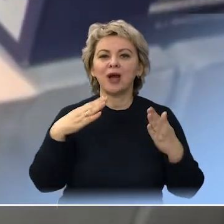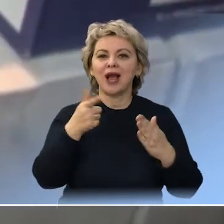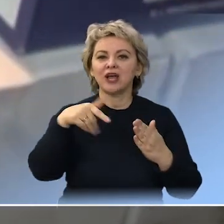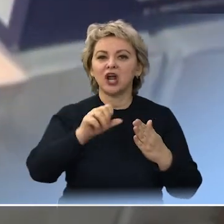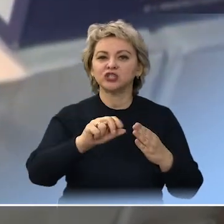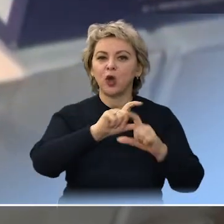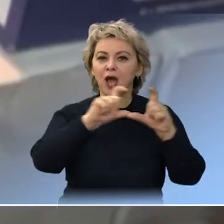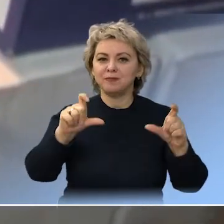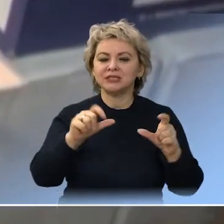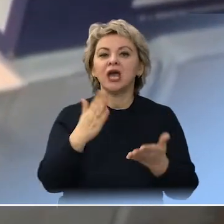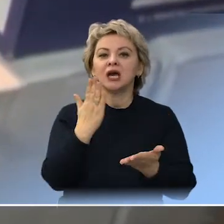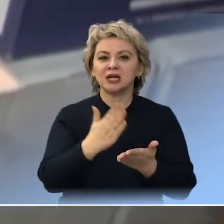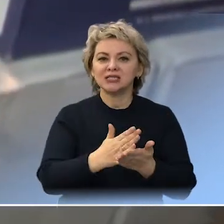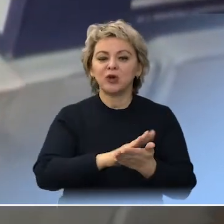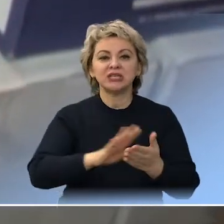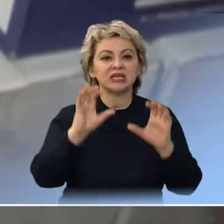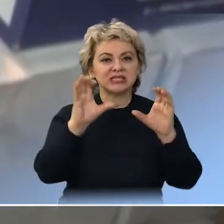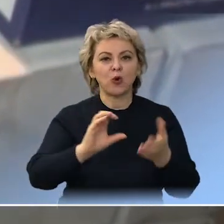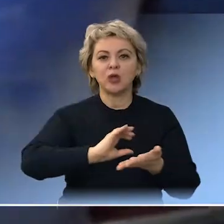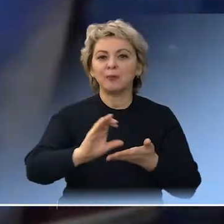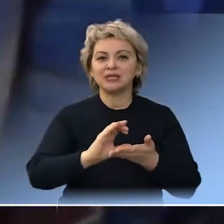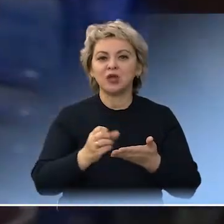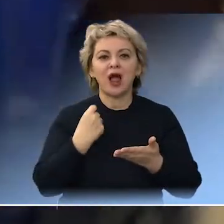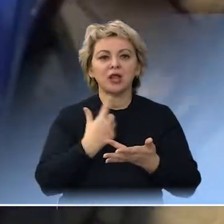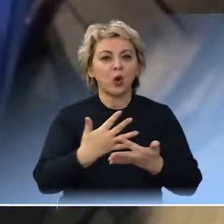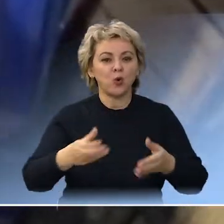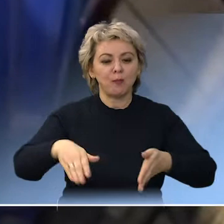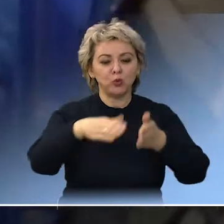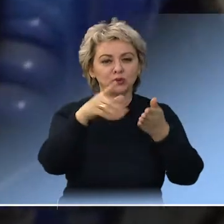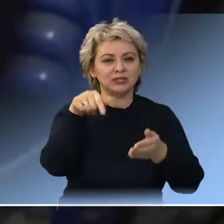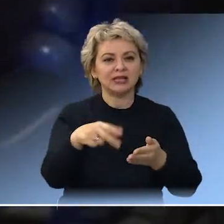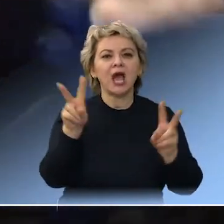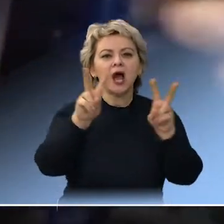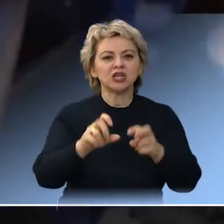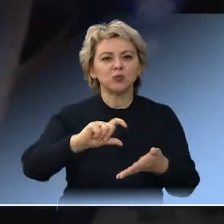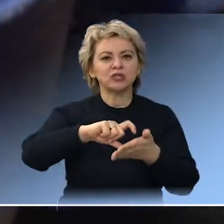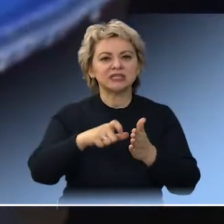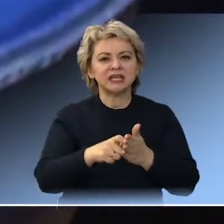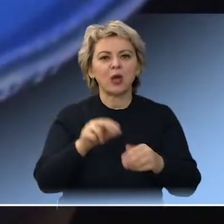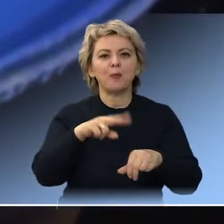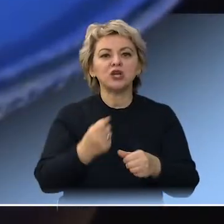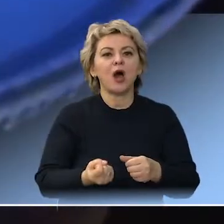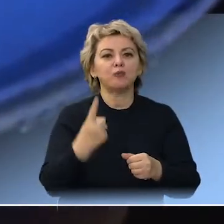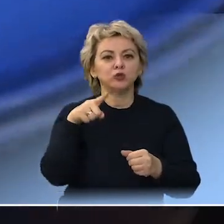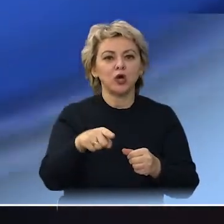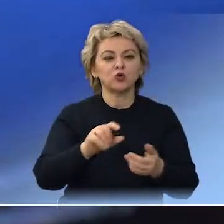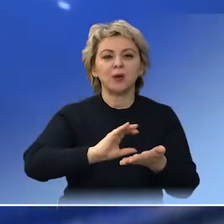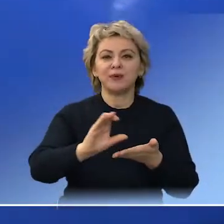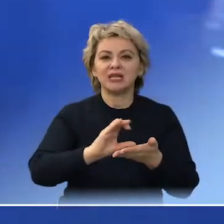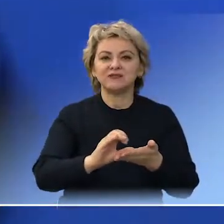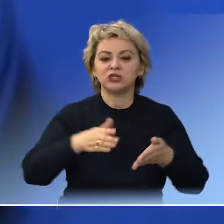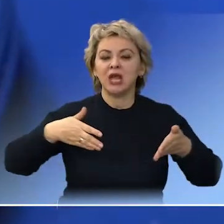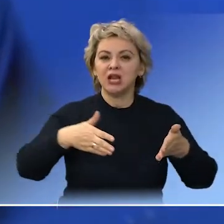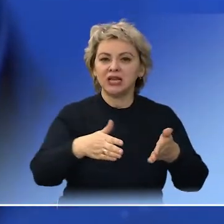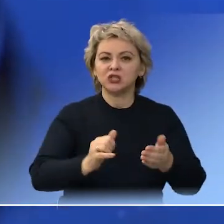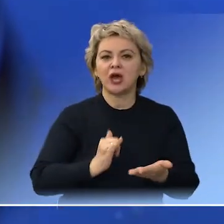гаражных кооперативов располагалось нелегальное производство алкогольной продукции. При осмотре цеха оперативники обнаружили производственные линии